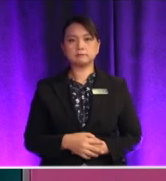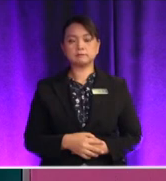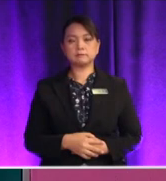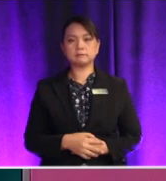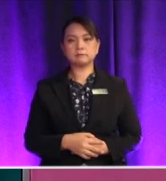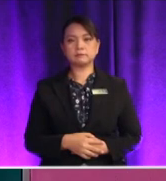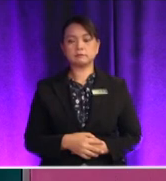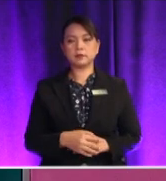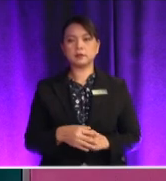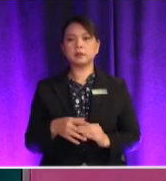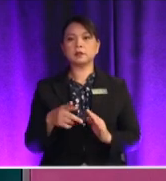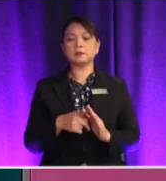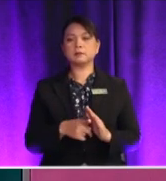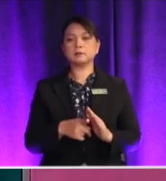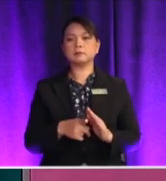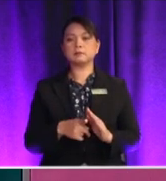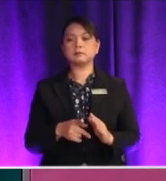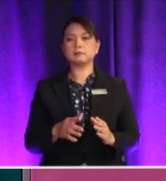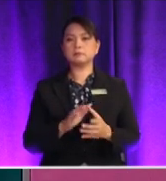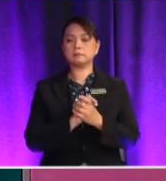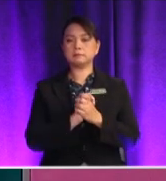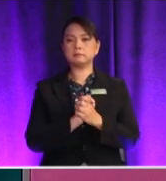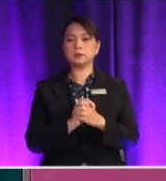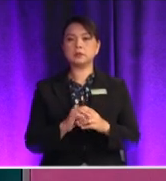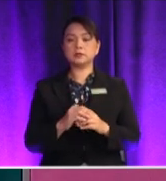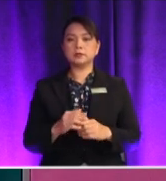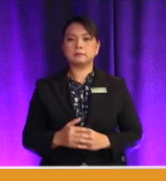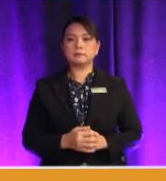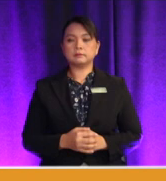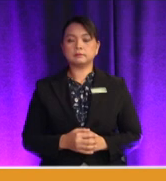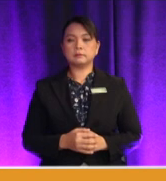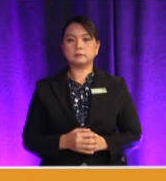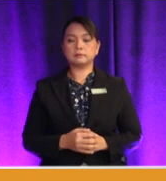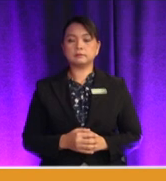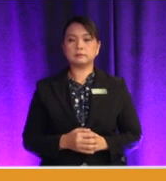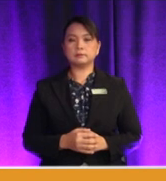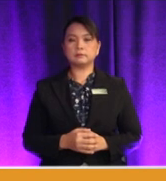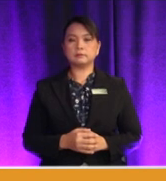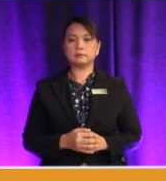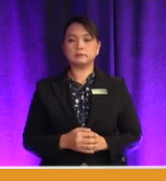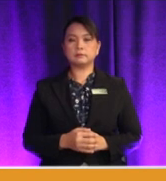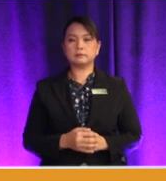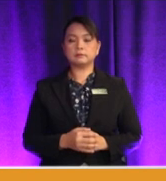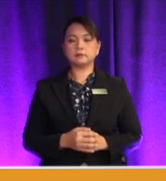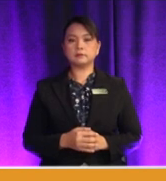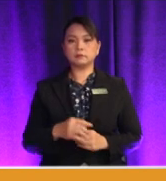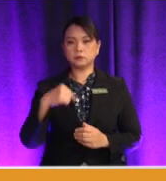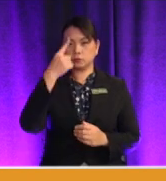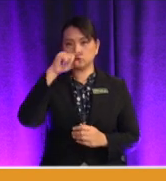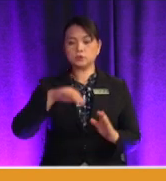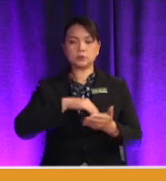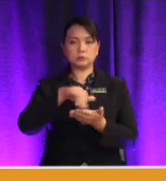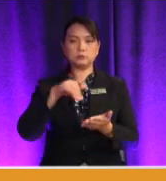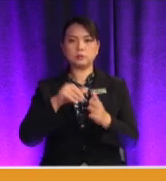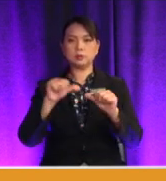Kementerian Perpaduan Malaysia mengadakan kempen keunikan budaya dan bangsa daripada masyarakat Melayu, Cina, India, Sabah